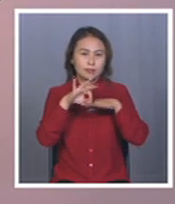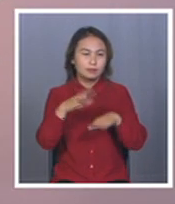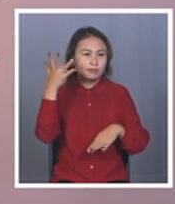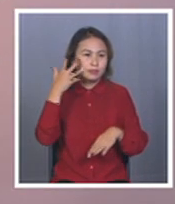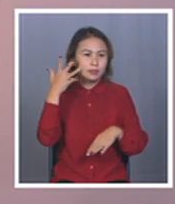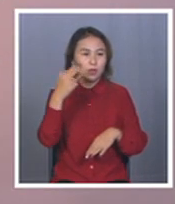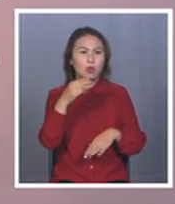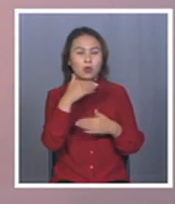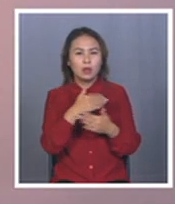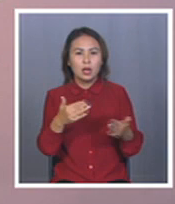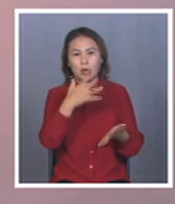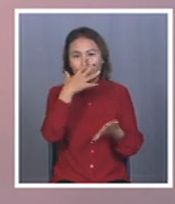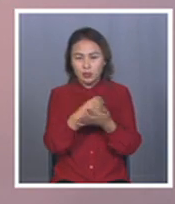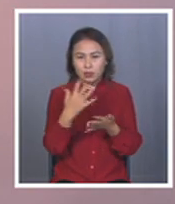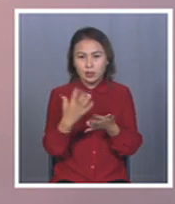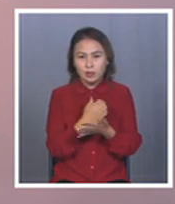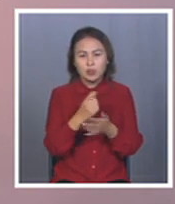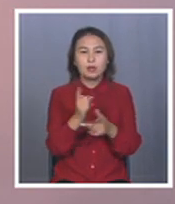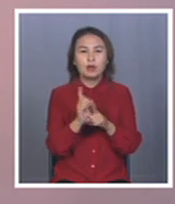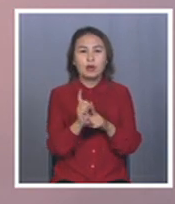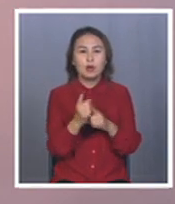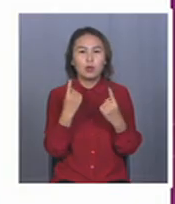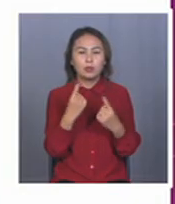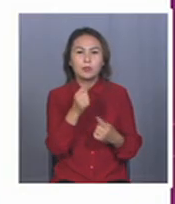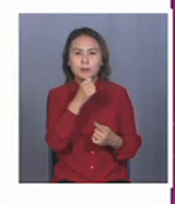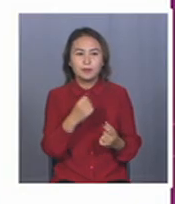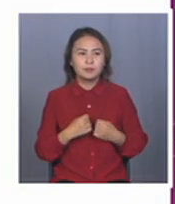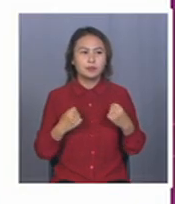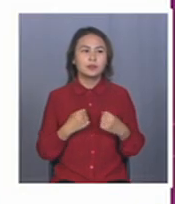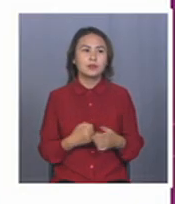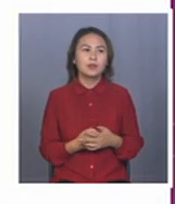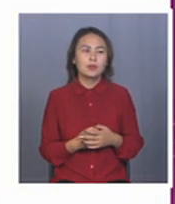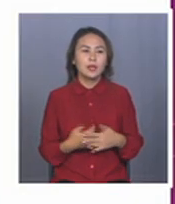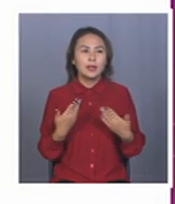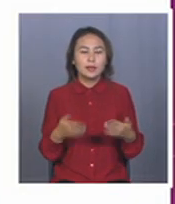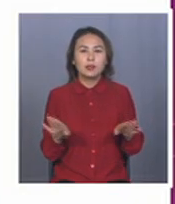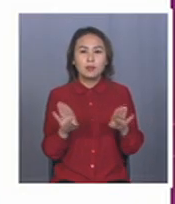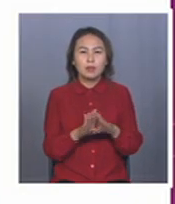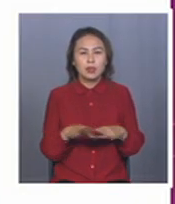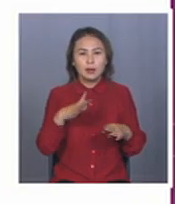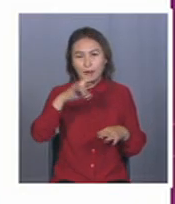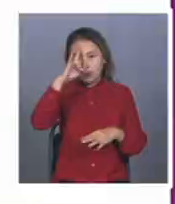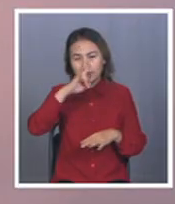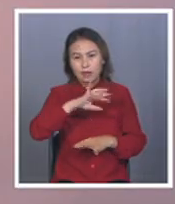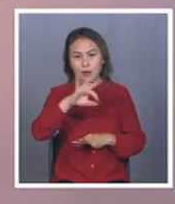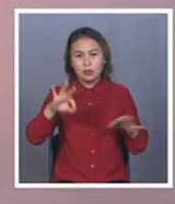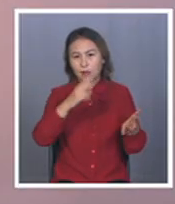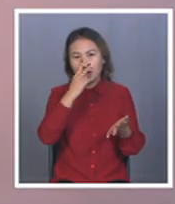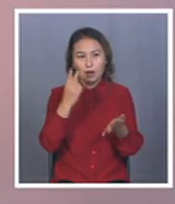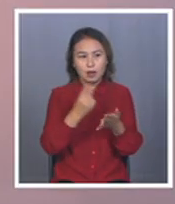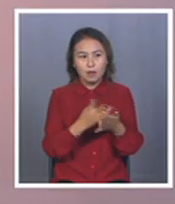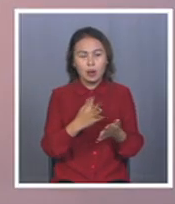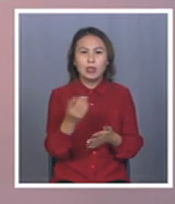олар өз табыстарынан мол өнім алғанын байқайды. Енді балалар Қазақстан картасына қарамай,